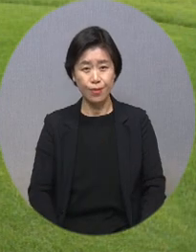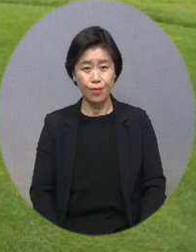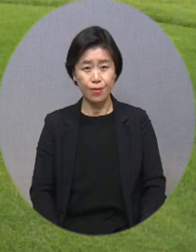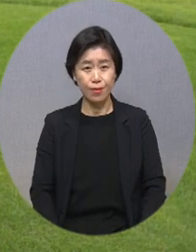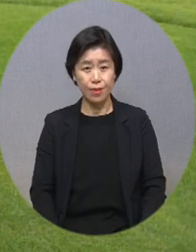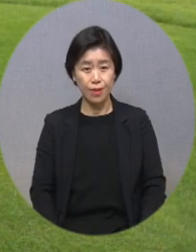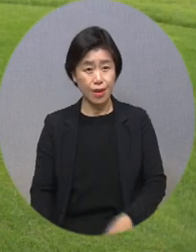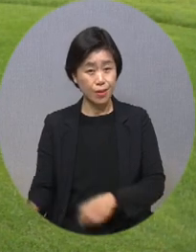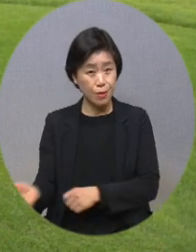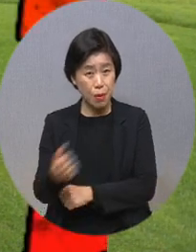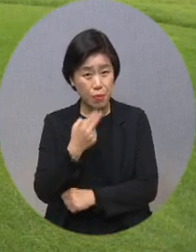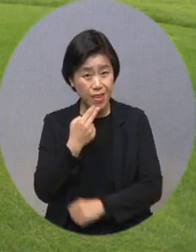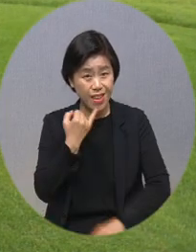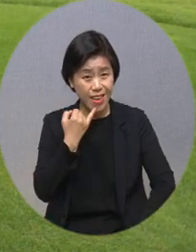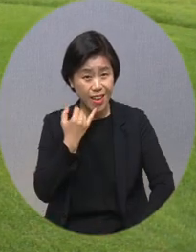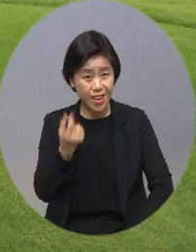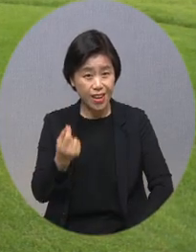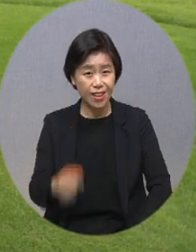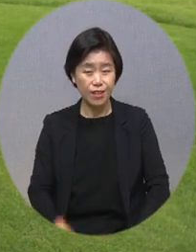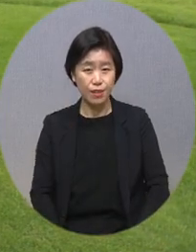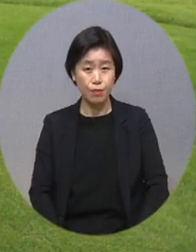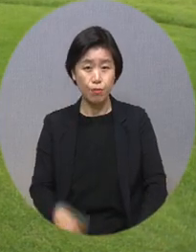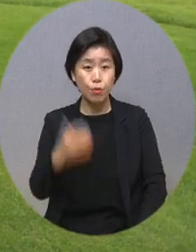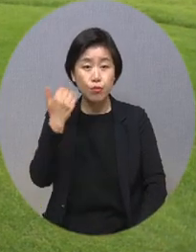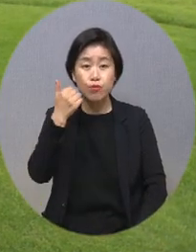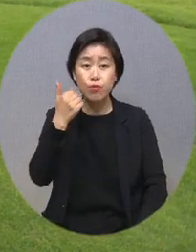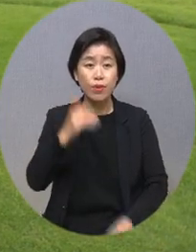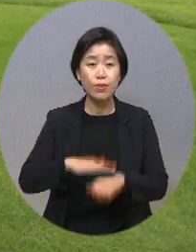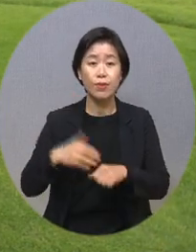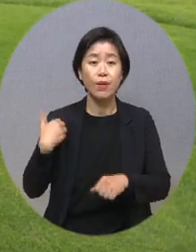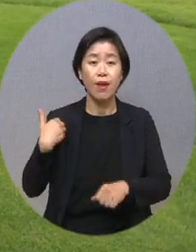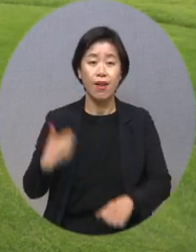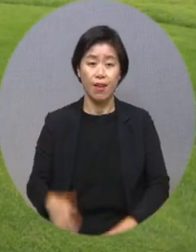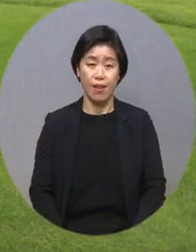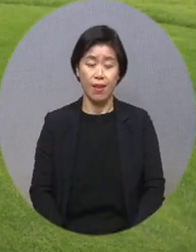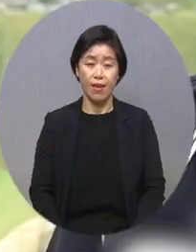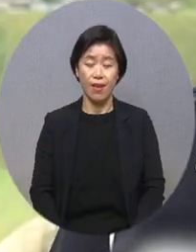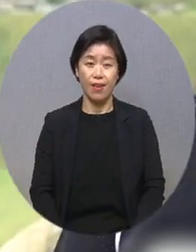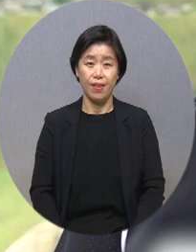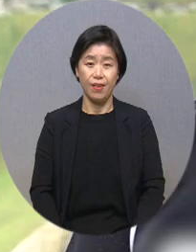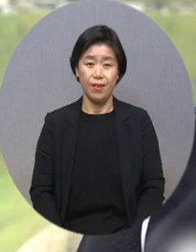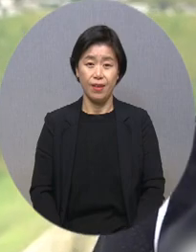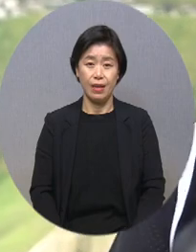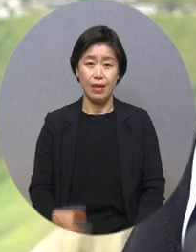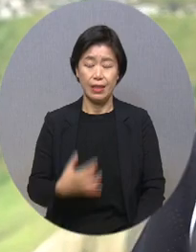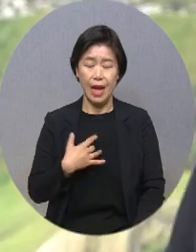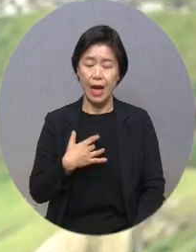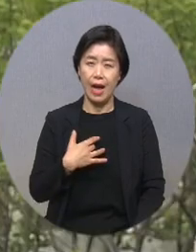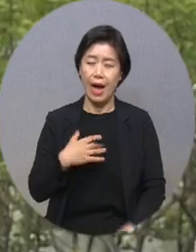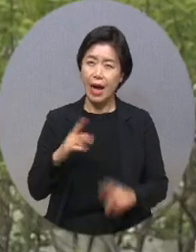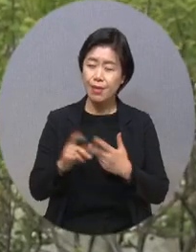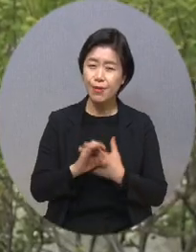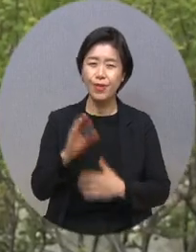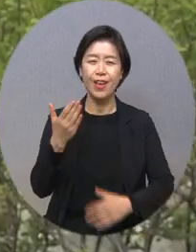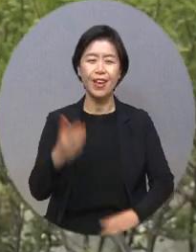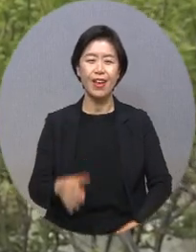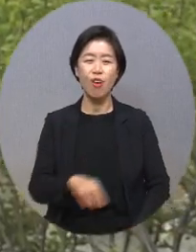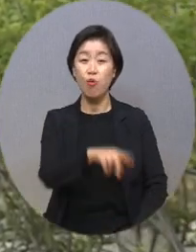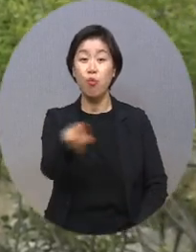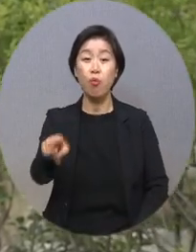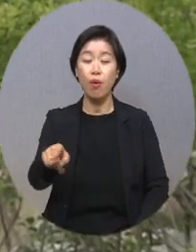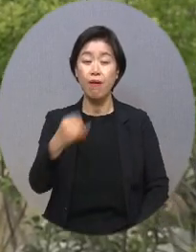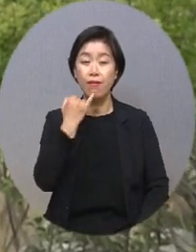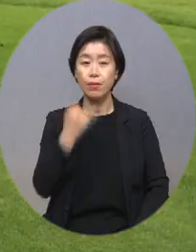티샷 안 해도 되는 거 아니야? 아, 뭐 그... 아니 누가 걸릴지 모르니까 터틀에 누가 걸릴지 모르니까 나만 아니었으면 좋겠다. 내가 지목하는 거야. 내가